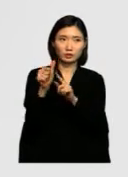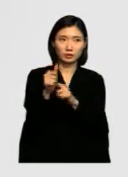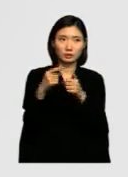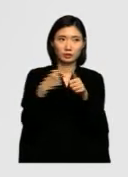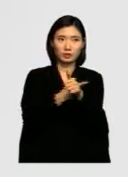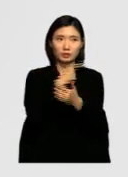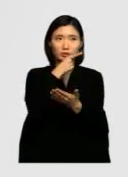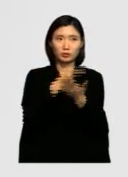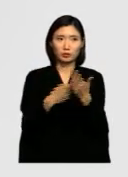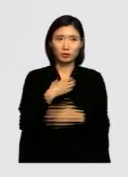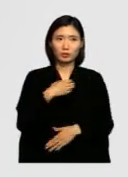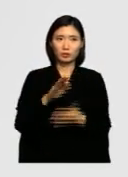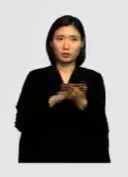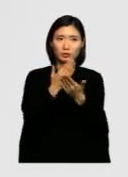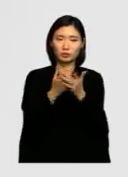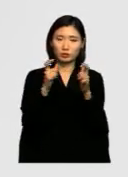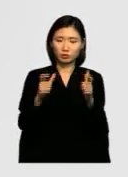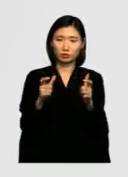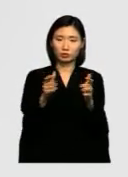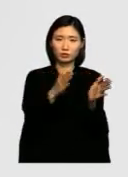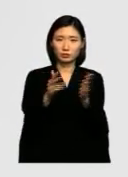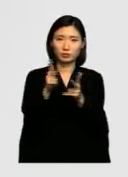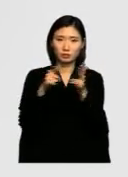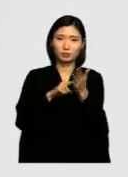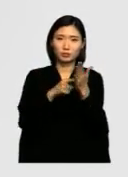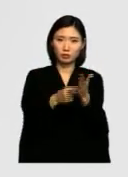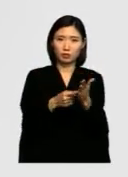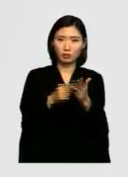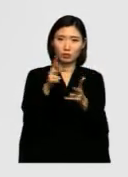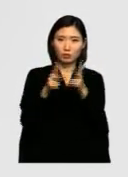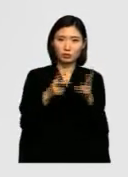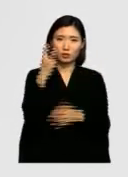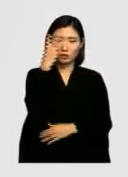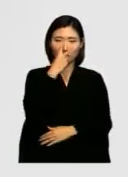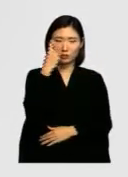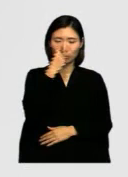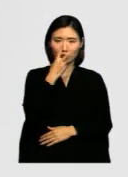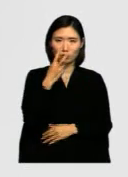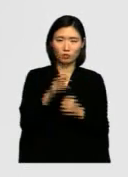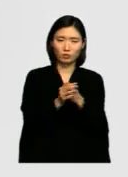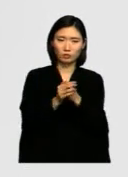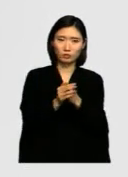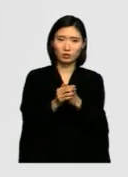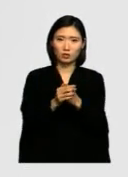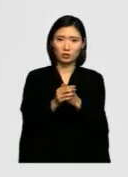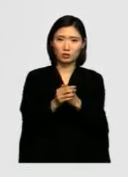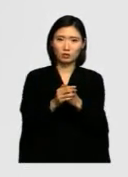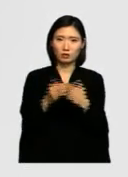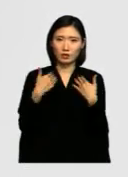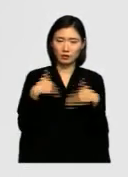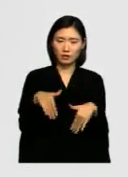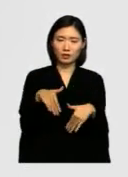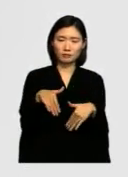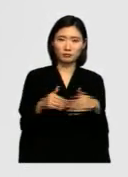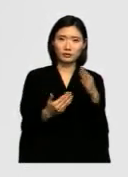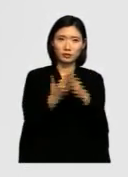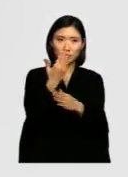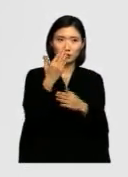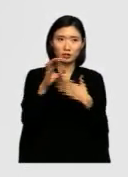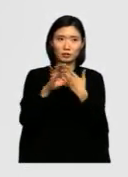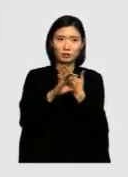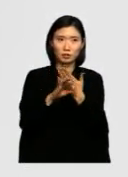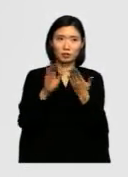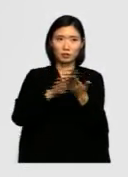위험 개선지구 정비 사업을 추진하면서 공사 감독에 빈틈이 생겼습니다. 임의로 설계 내역을 변경해주는